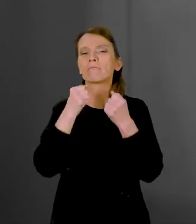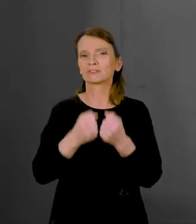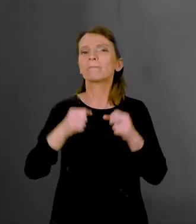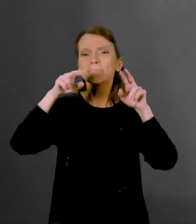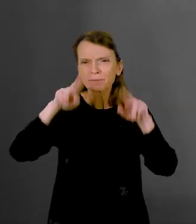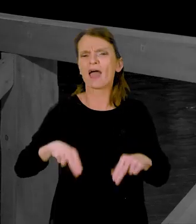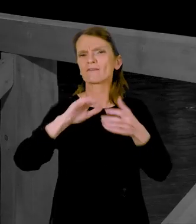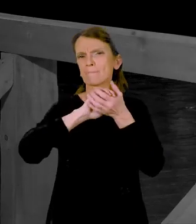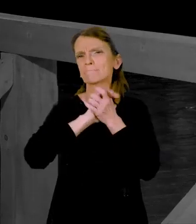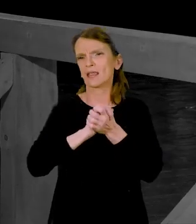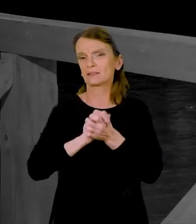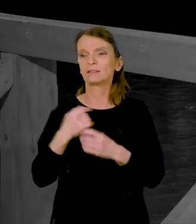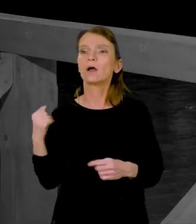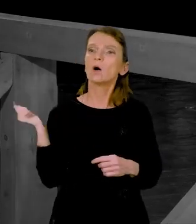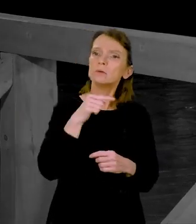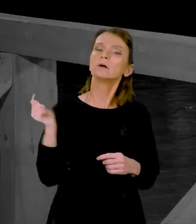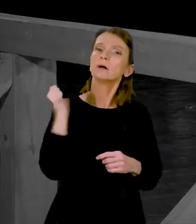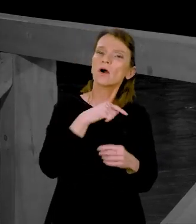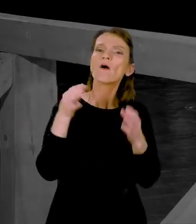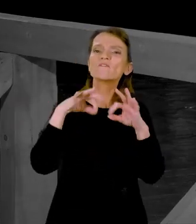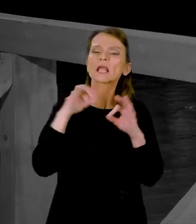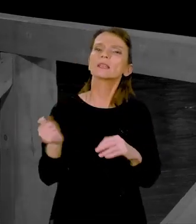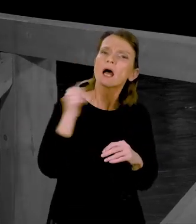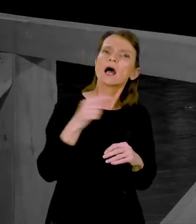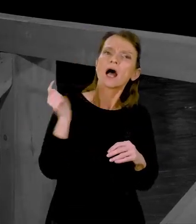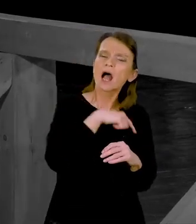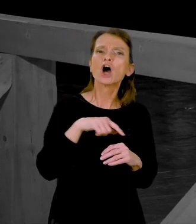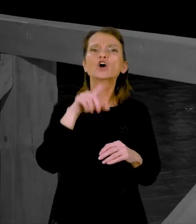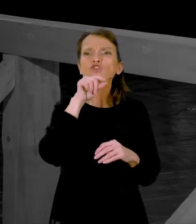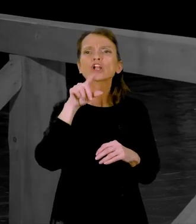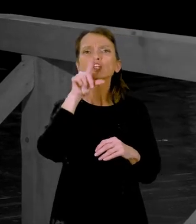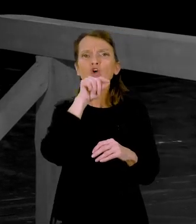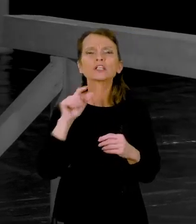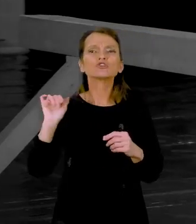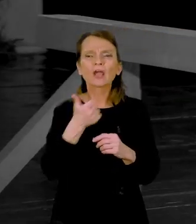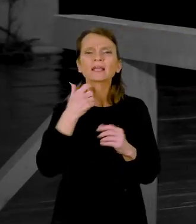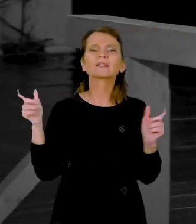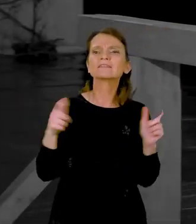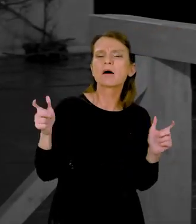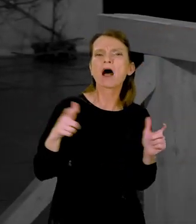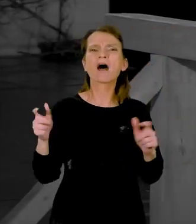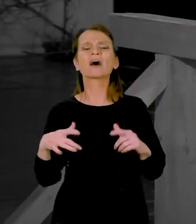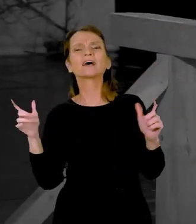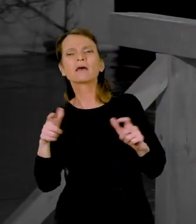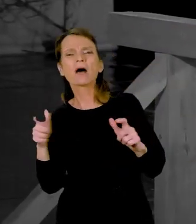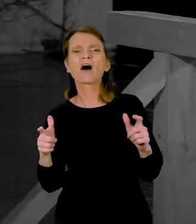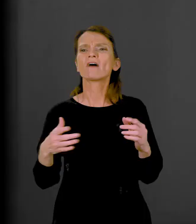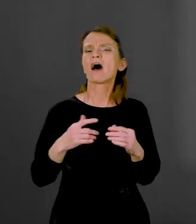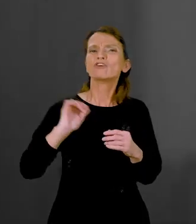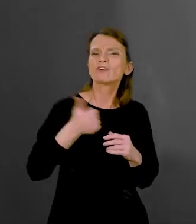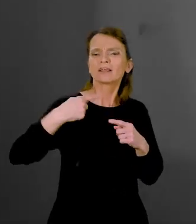rekel. Prihajanje domov vsak vikend in škorc. Škorc in še enkrat škorc. Zabava,